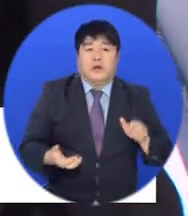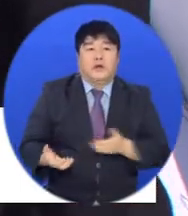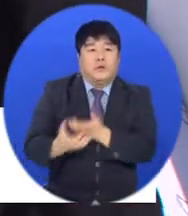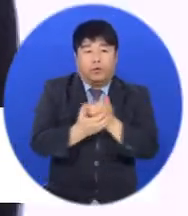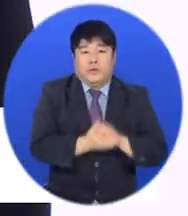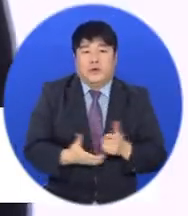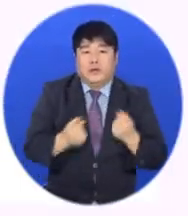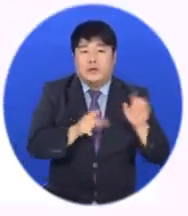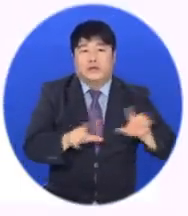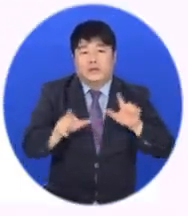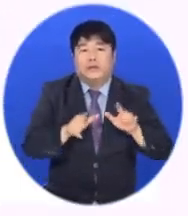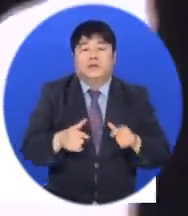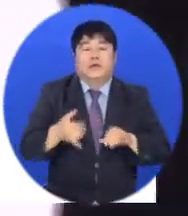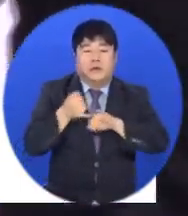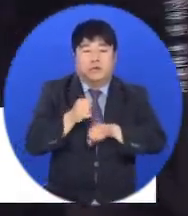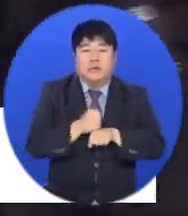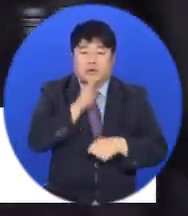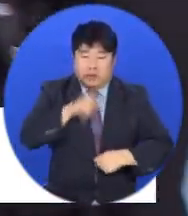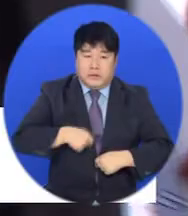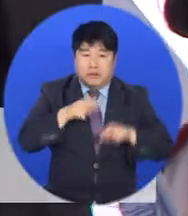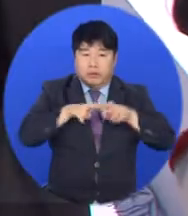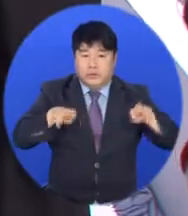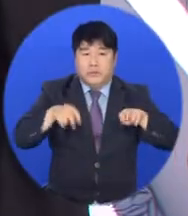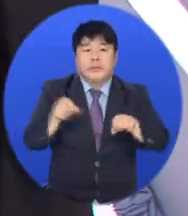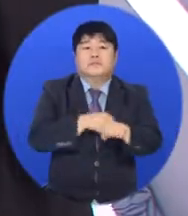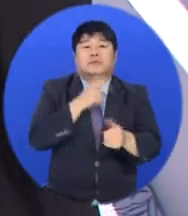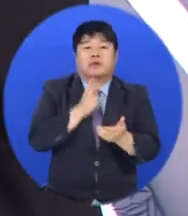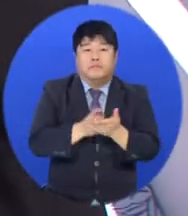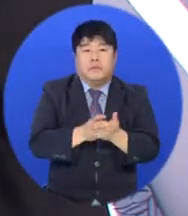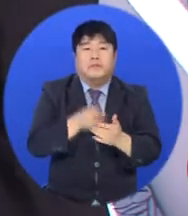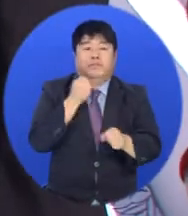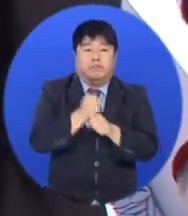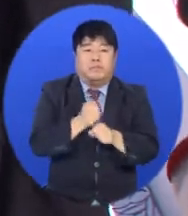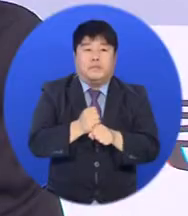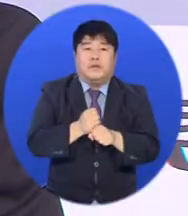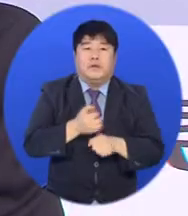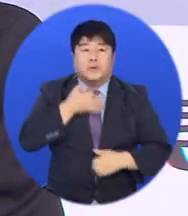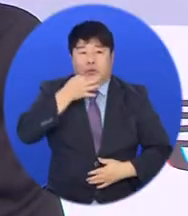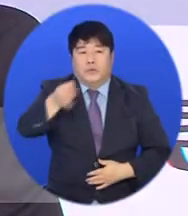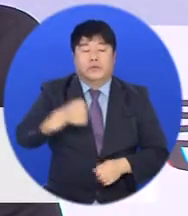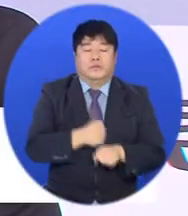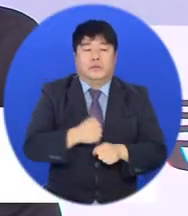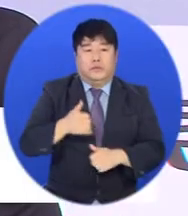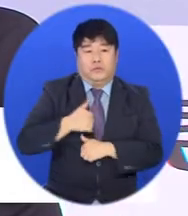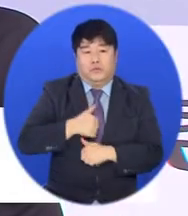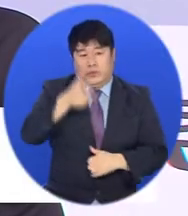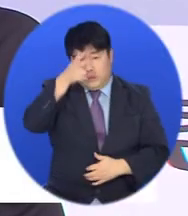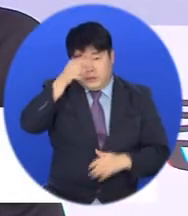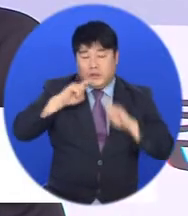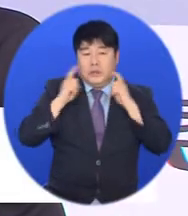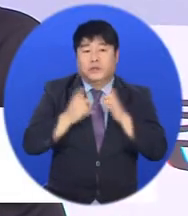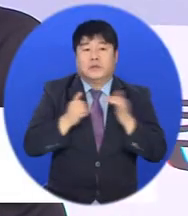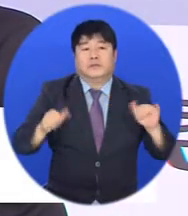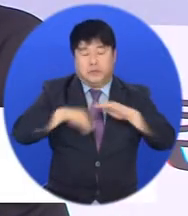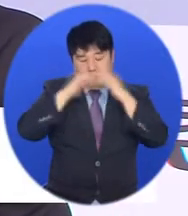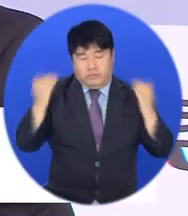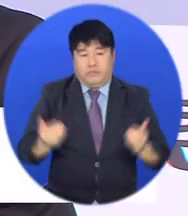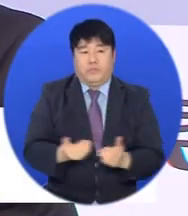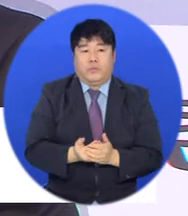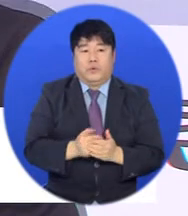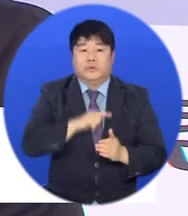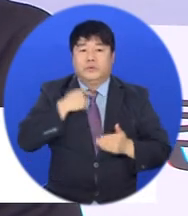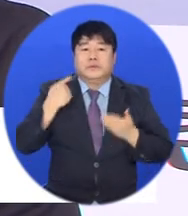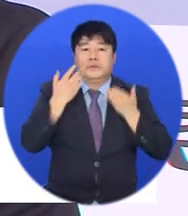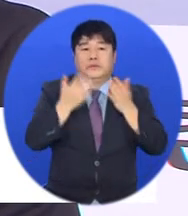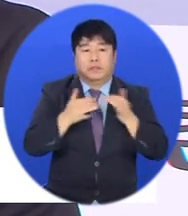약속하며 진상규명을 위한 특별법 제정을 한 목소리로 외쳤습니다. 군인, 경찰, 민간인 모두가 다